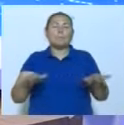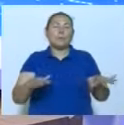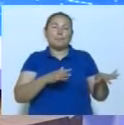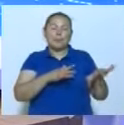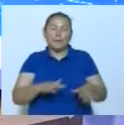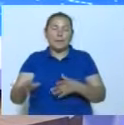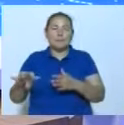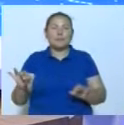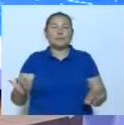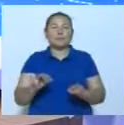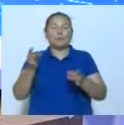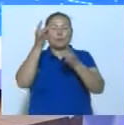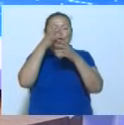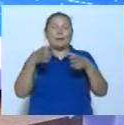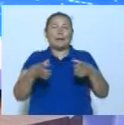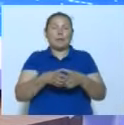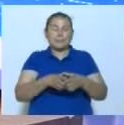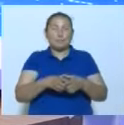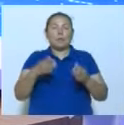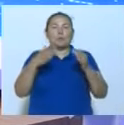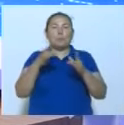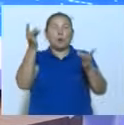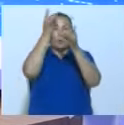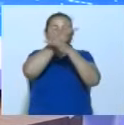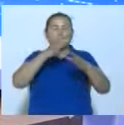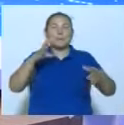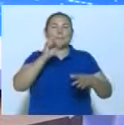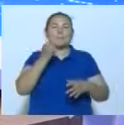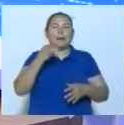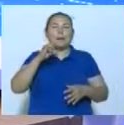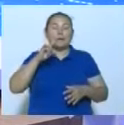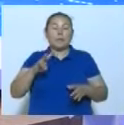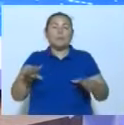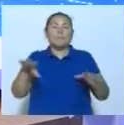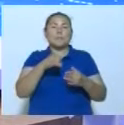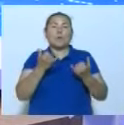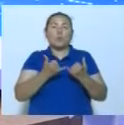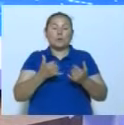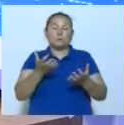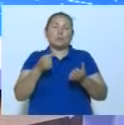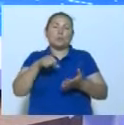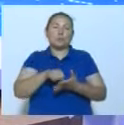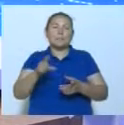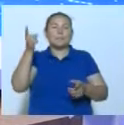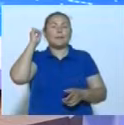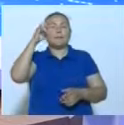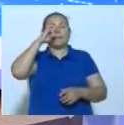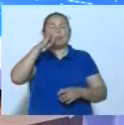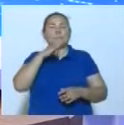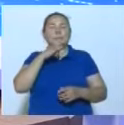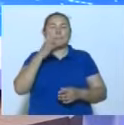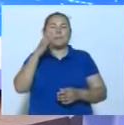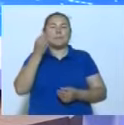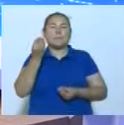коллективом историко-культурного комплекса и домом культуры села Сайн все гости смогли принять участие в древней казахской национальной